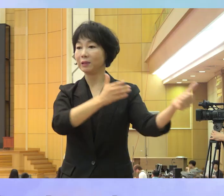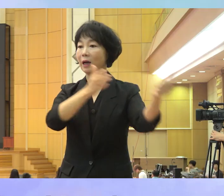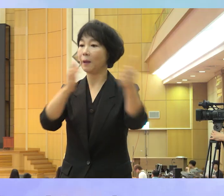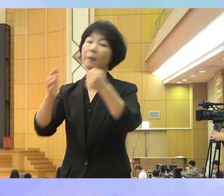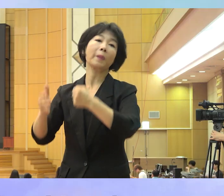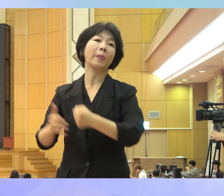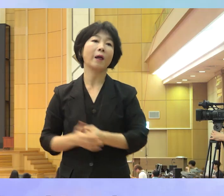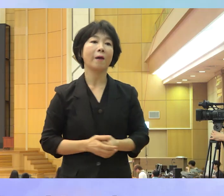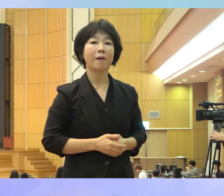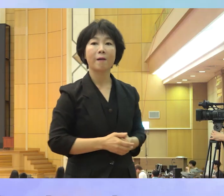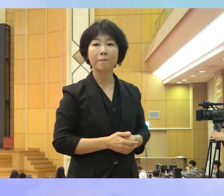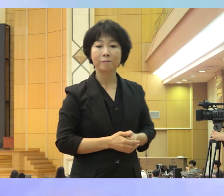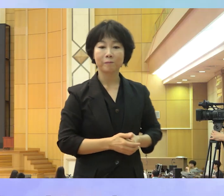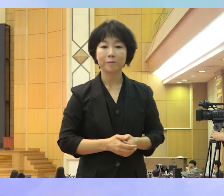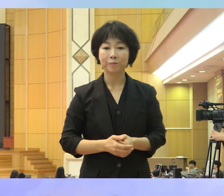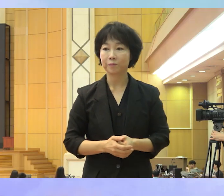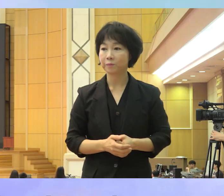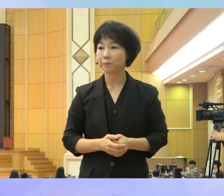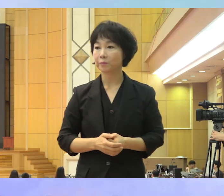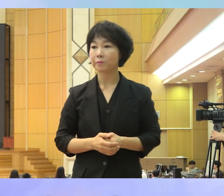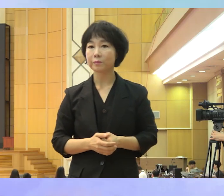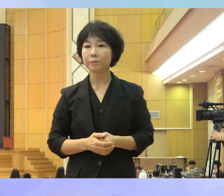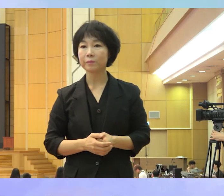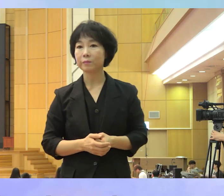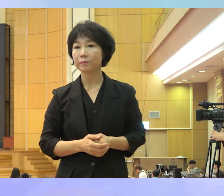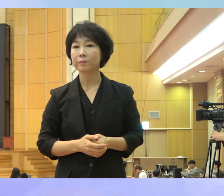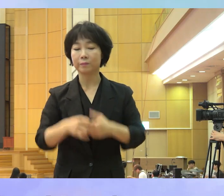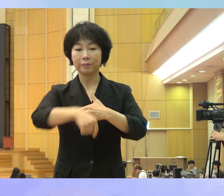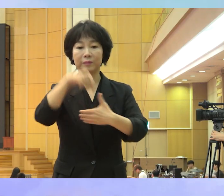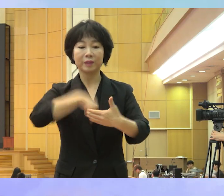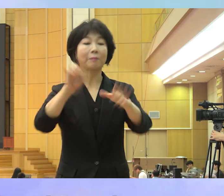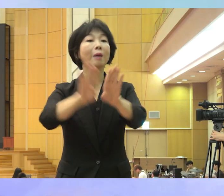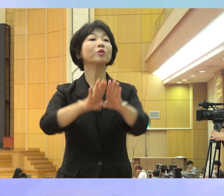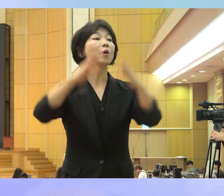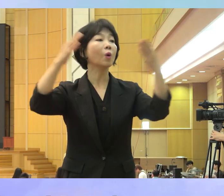3부 예배를 주님께 드리겠습니다.